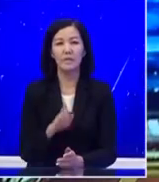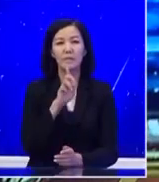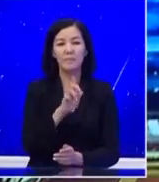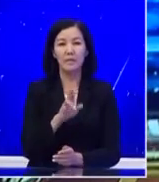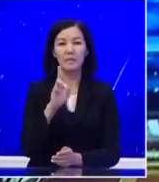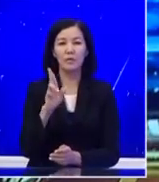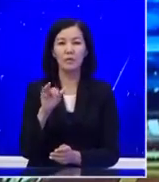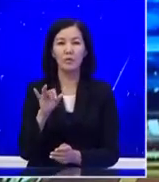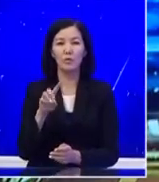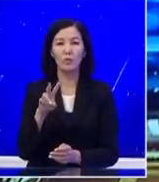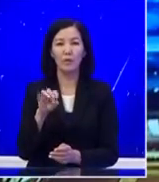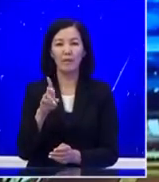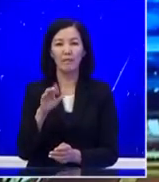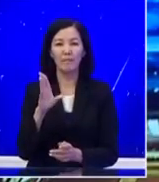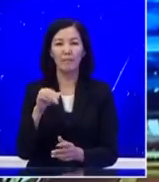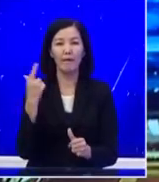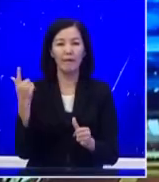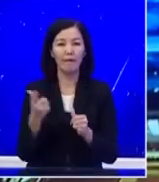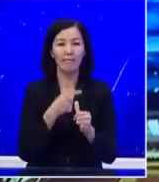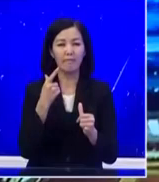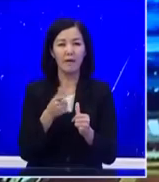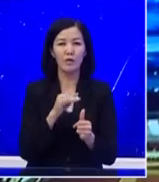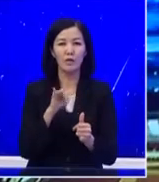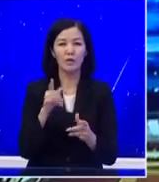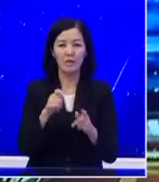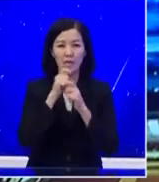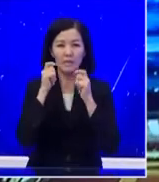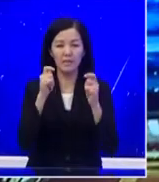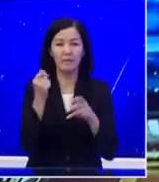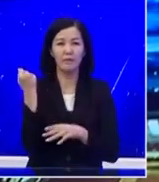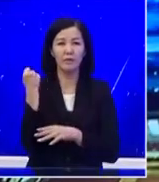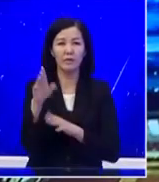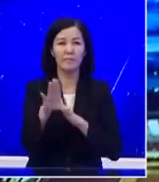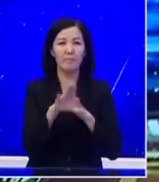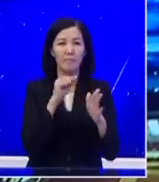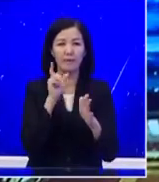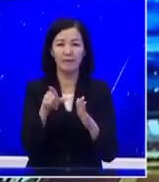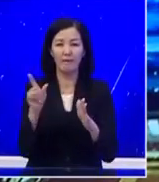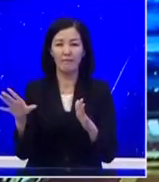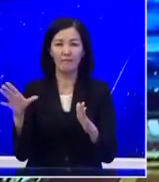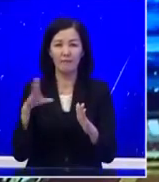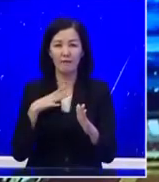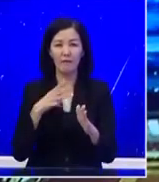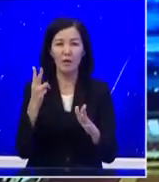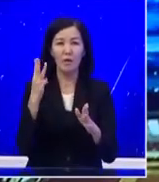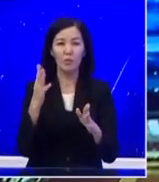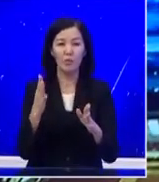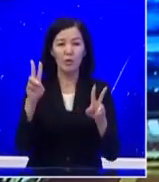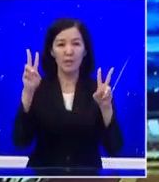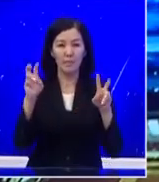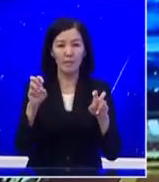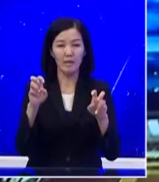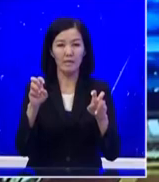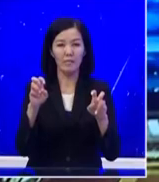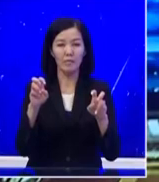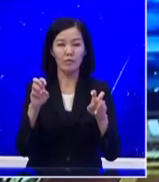Бейсен Құранбек атындағы жігер сыйлығының егерлері анықталды. Бүгін 4 номинация бойынша іріктелген жүлдегерлер марапатталды.